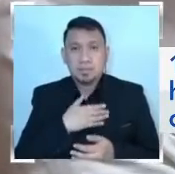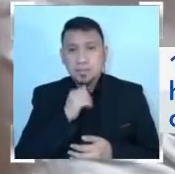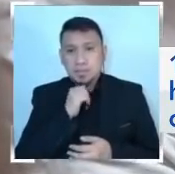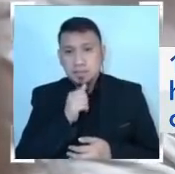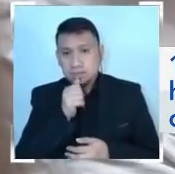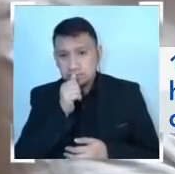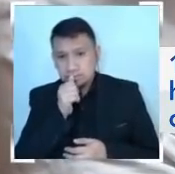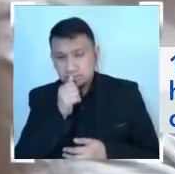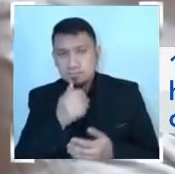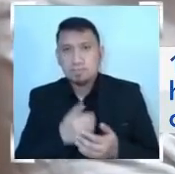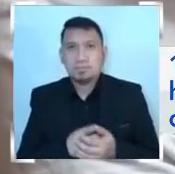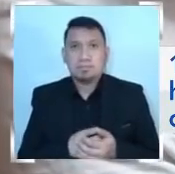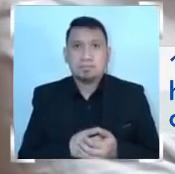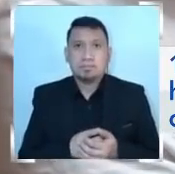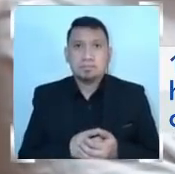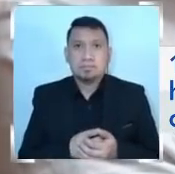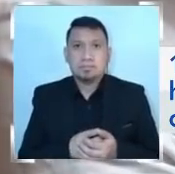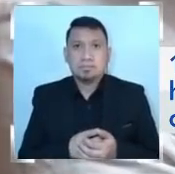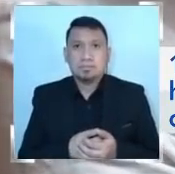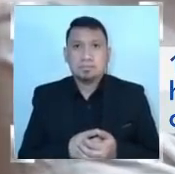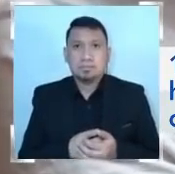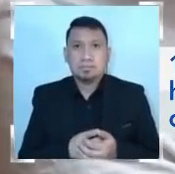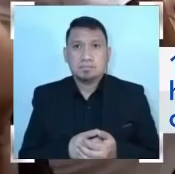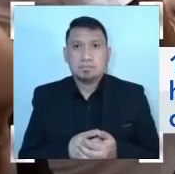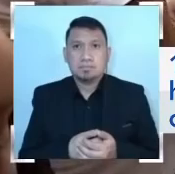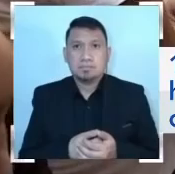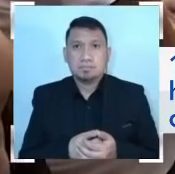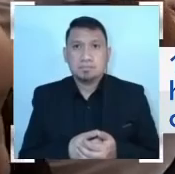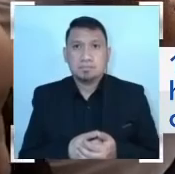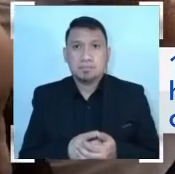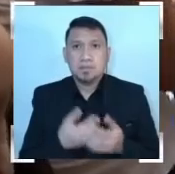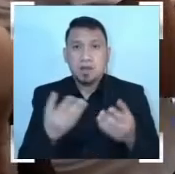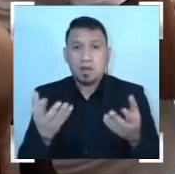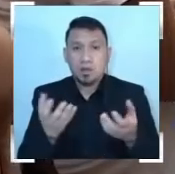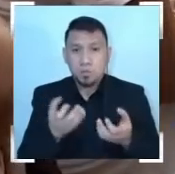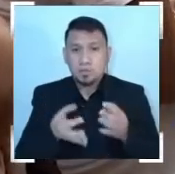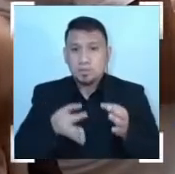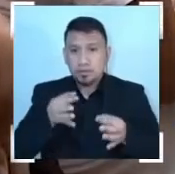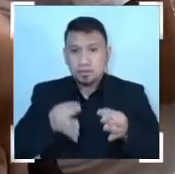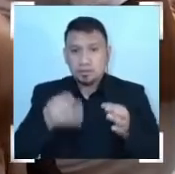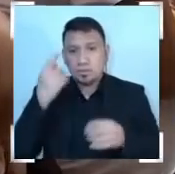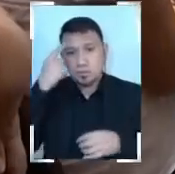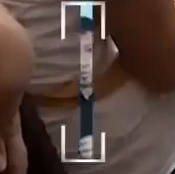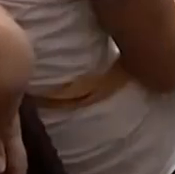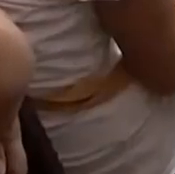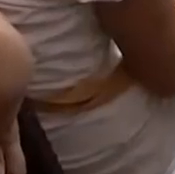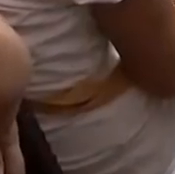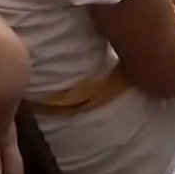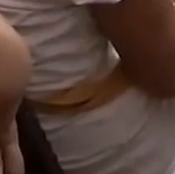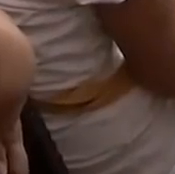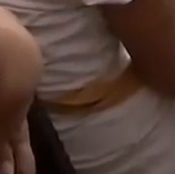Yun lang po ang gusto ko, may hustisya sa anak ko. Ako si Ian Cruz, ang inyong saksi.